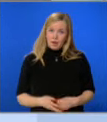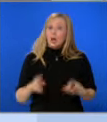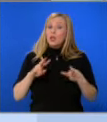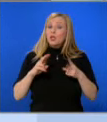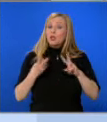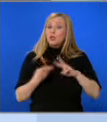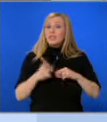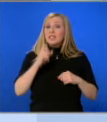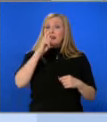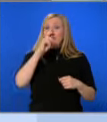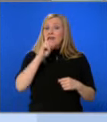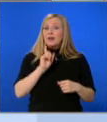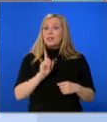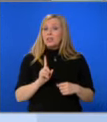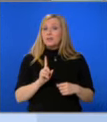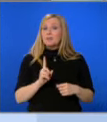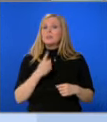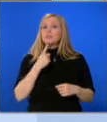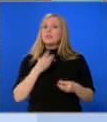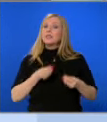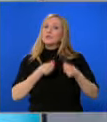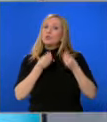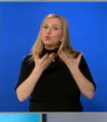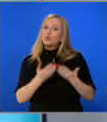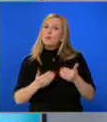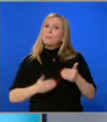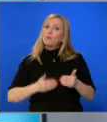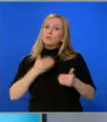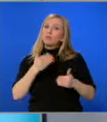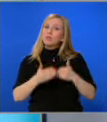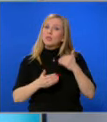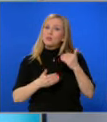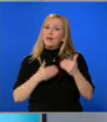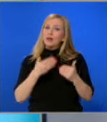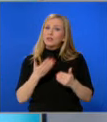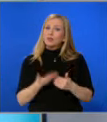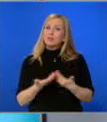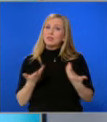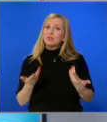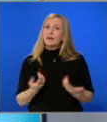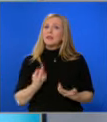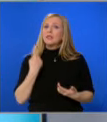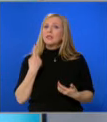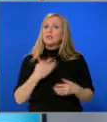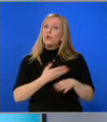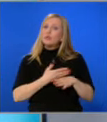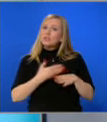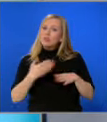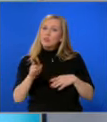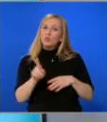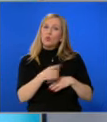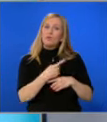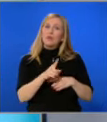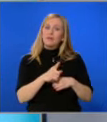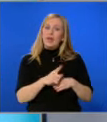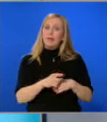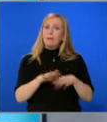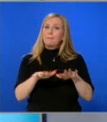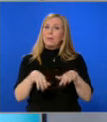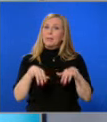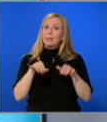Ротацията ще е ключов момент. Първо, за да осигурим последователност на едно стабилно управление,